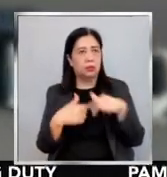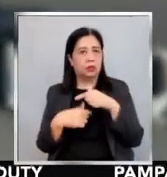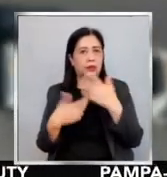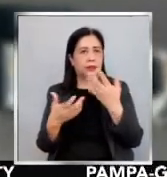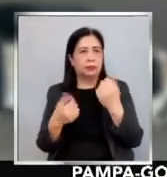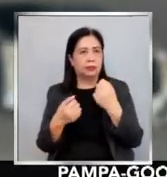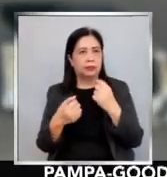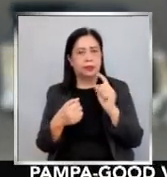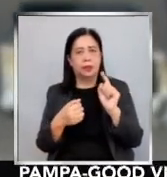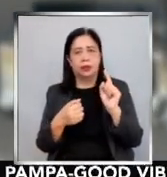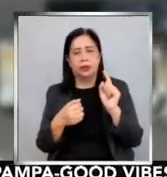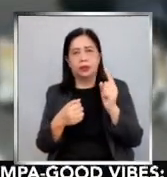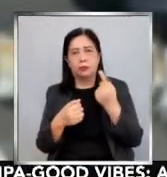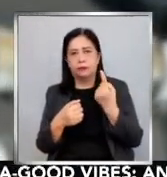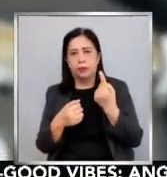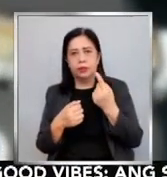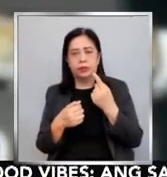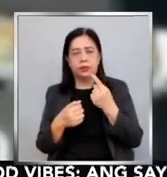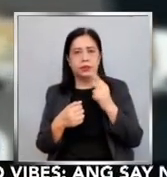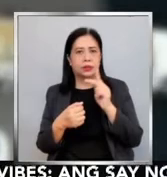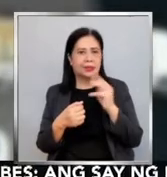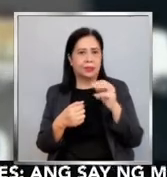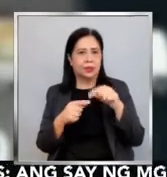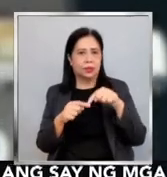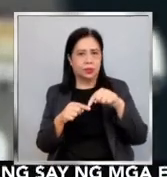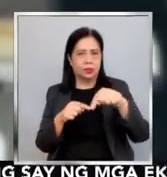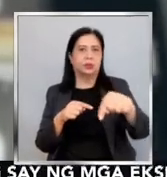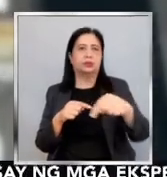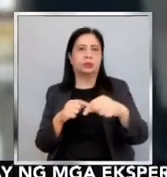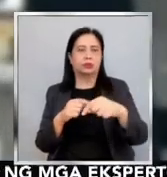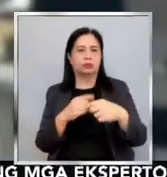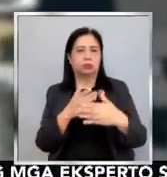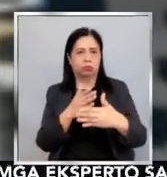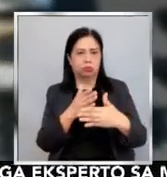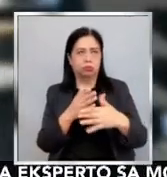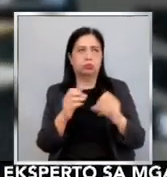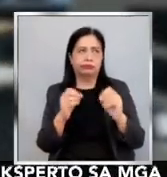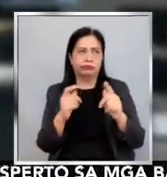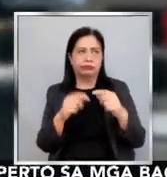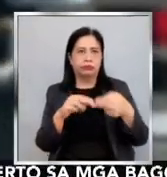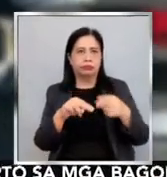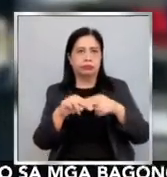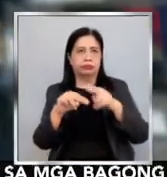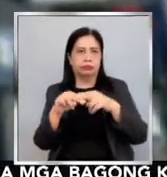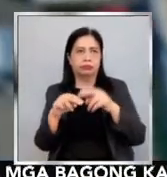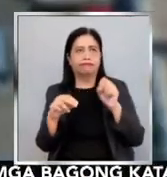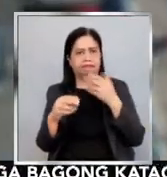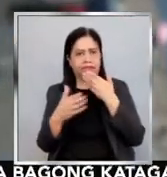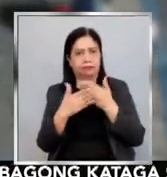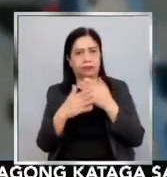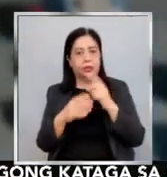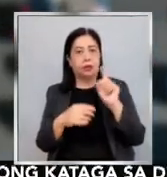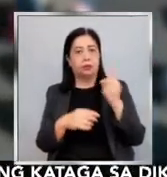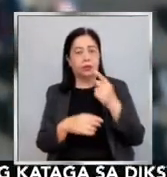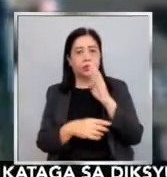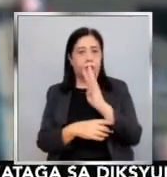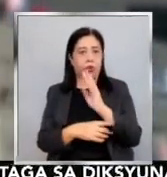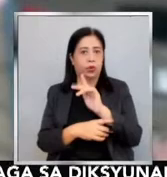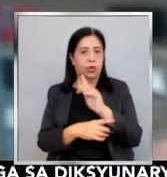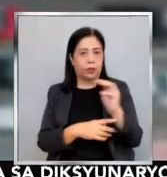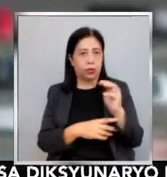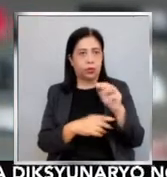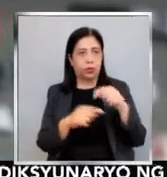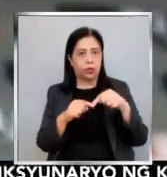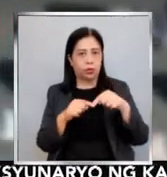per kilometer. Yun ang medyo maganda-ganda dahil plus 4 kilometers kami,